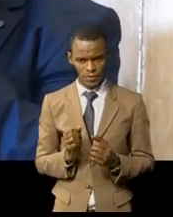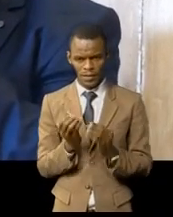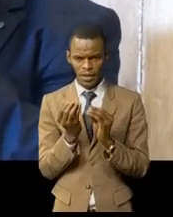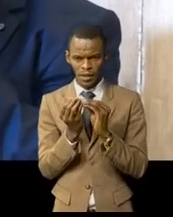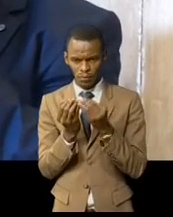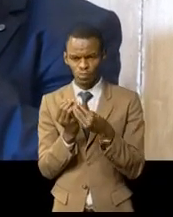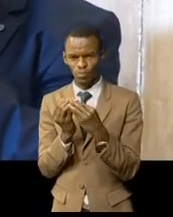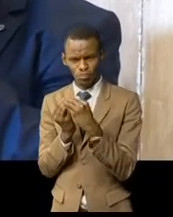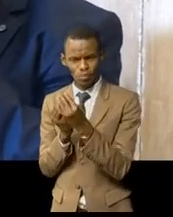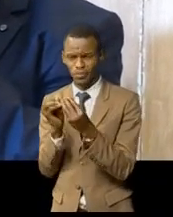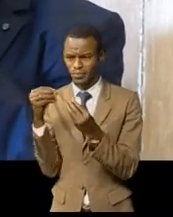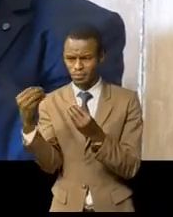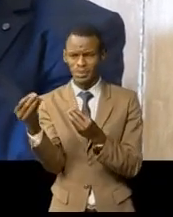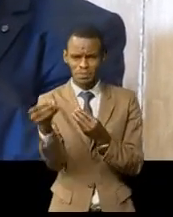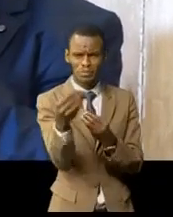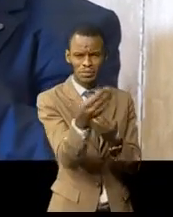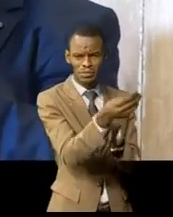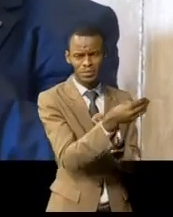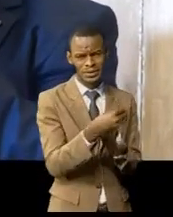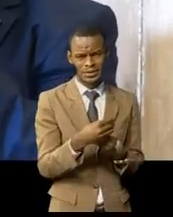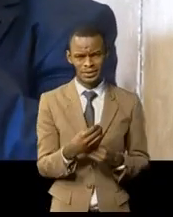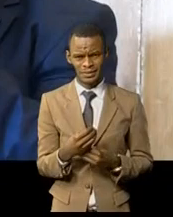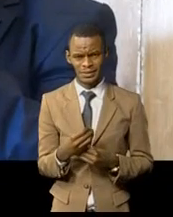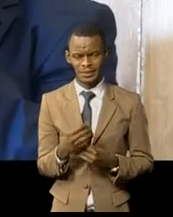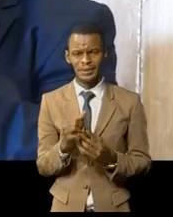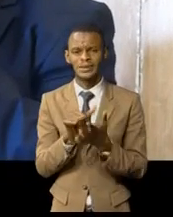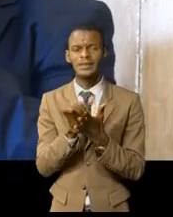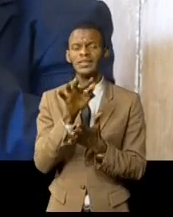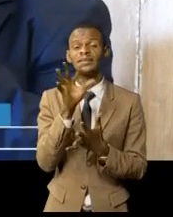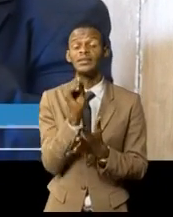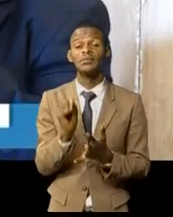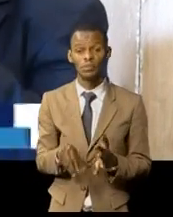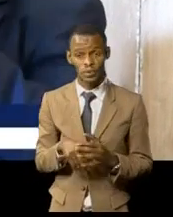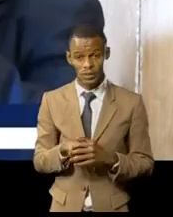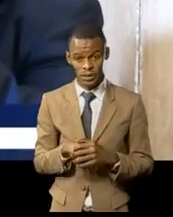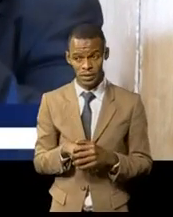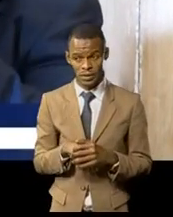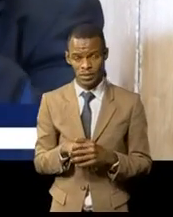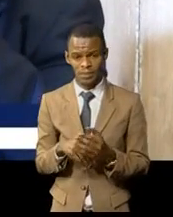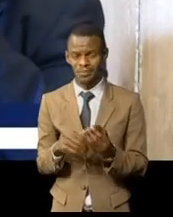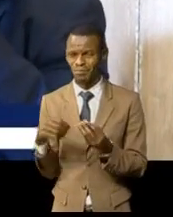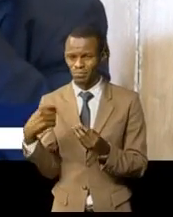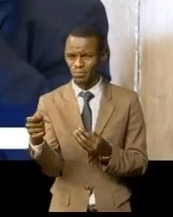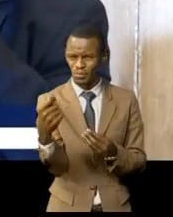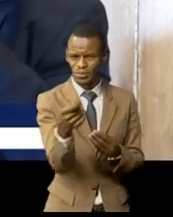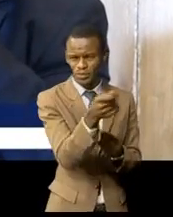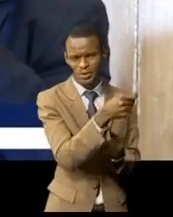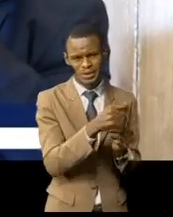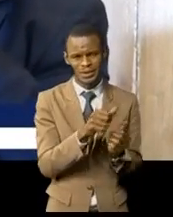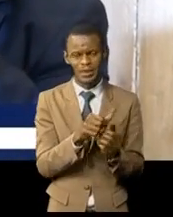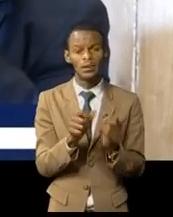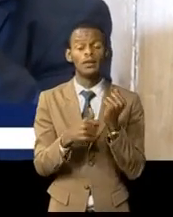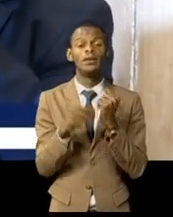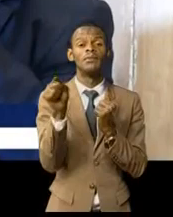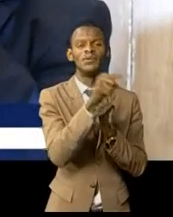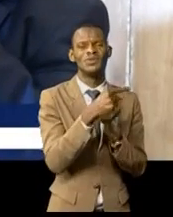la somme réalisée de 5% sur 5200, les gens ne prennent pas le courage de dire